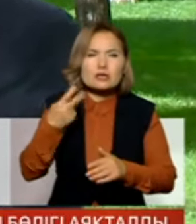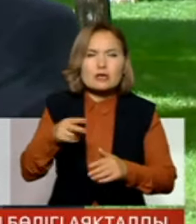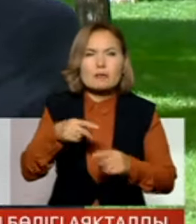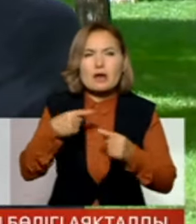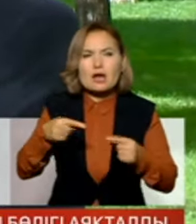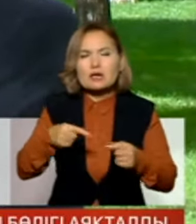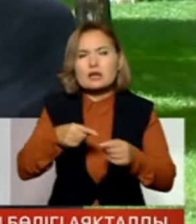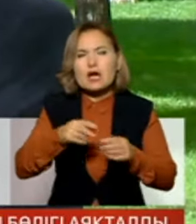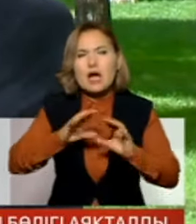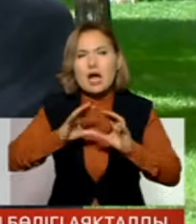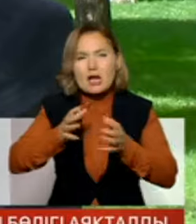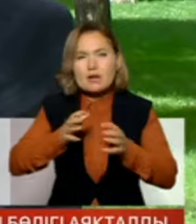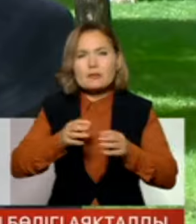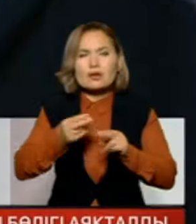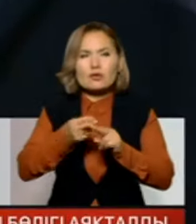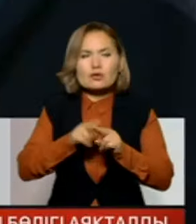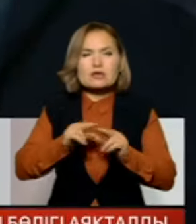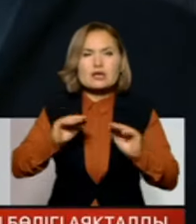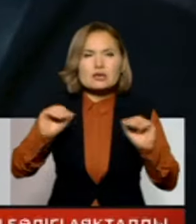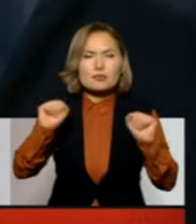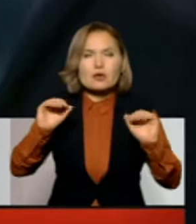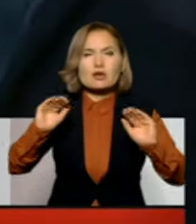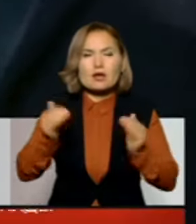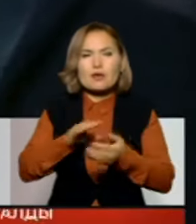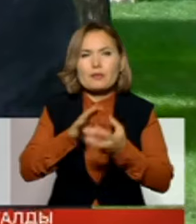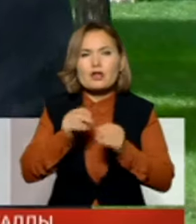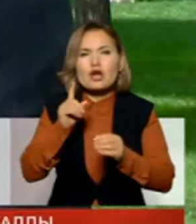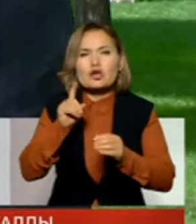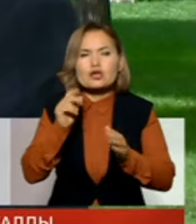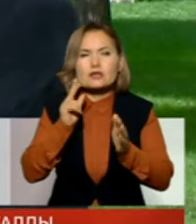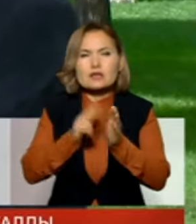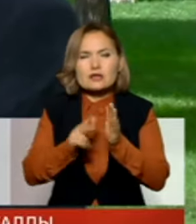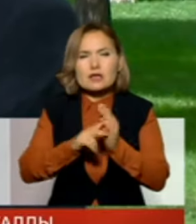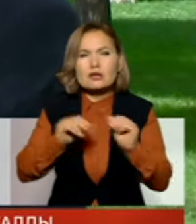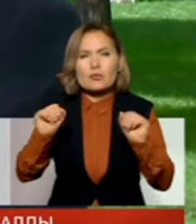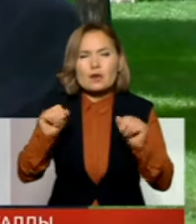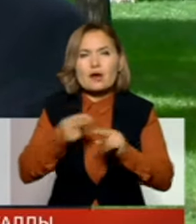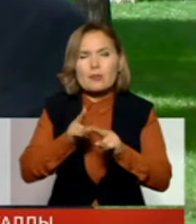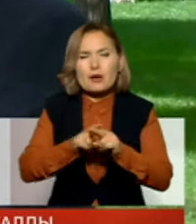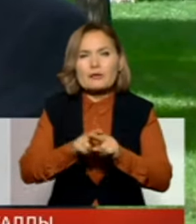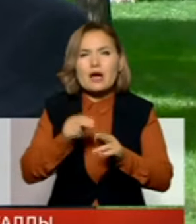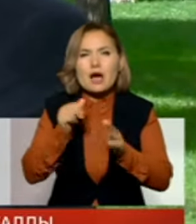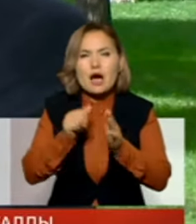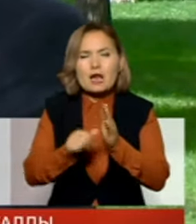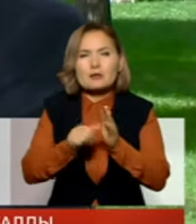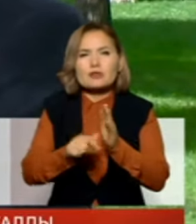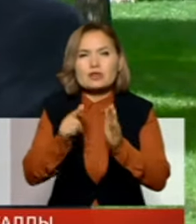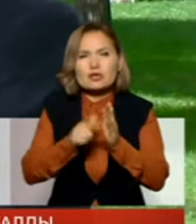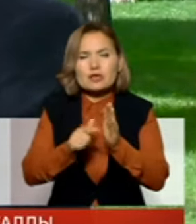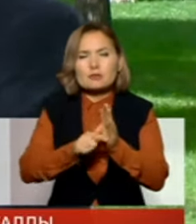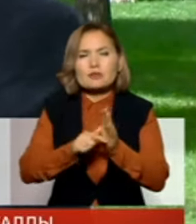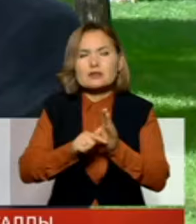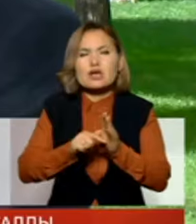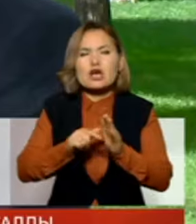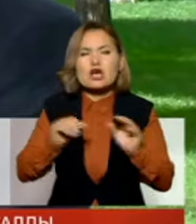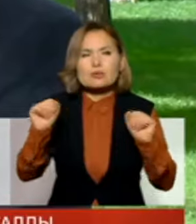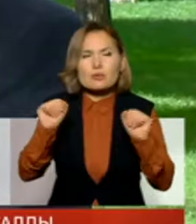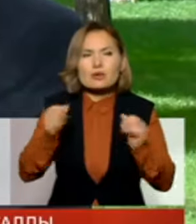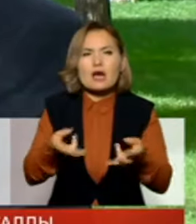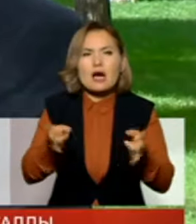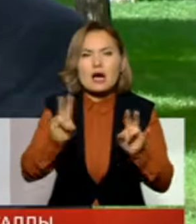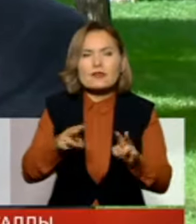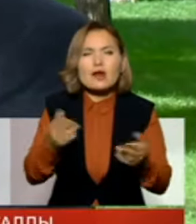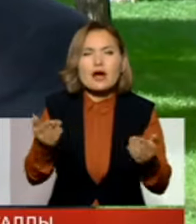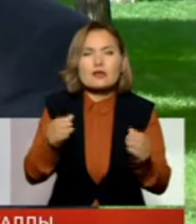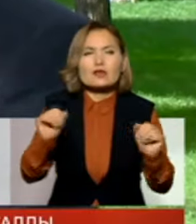қаржыландырады. Бізде соған келуіміз керек. Бізде қазір 180 спорттан біз кемінде бір 60-70 спорт түрін қалдырайық деп отырмыз. Ол қандай